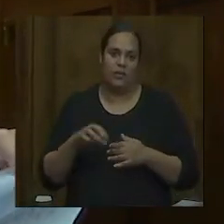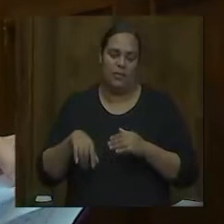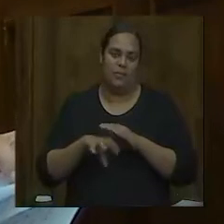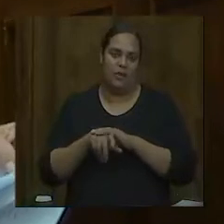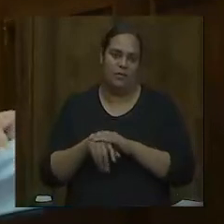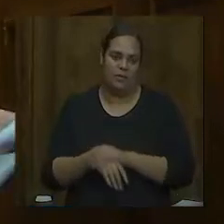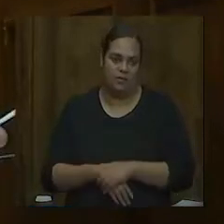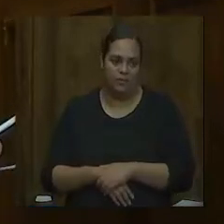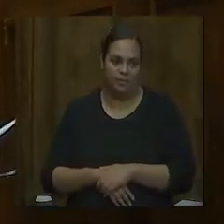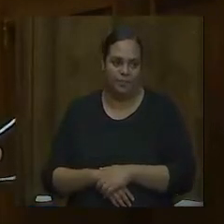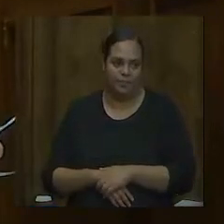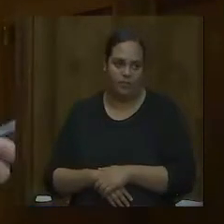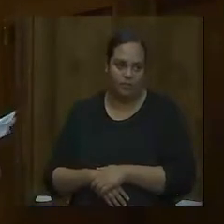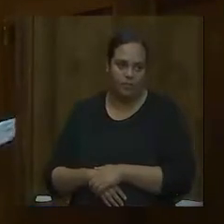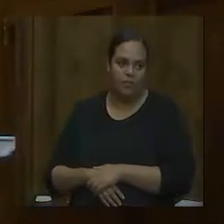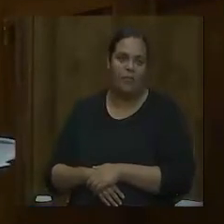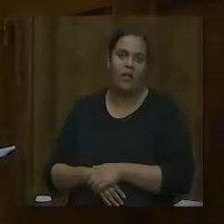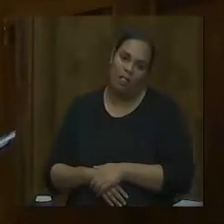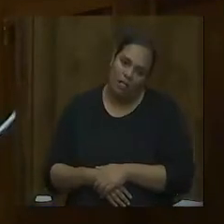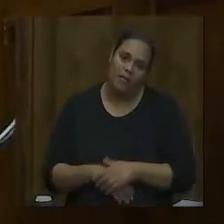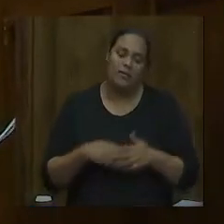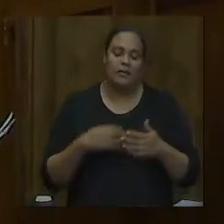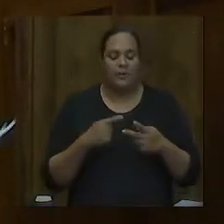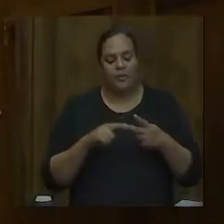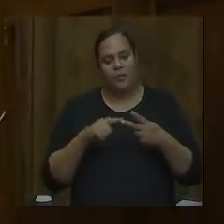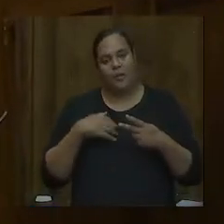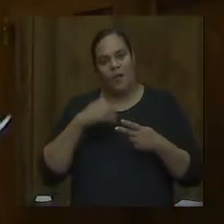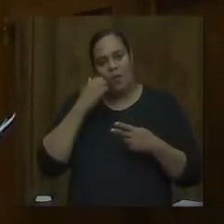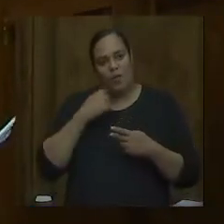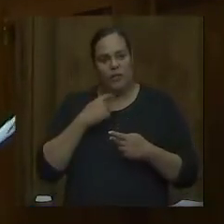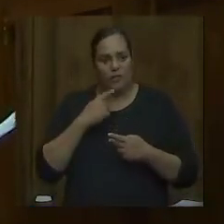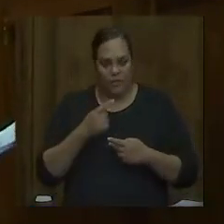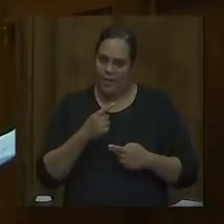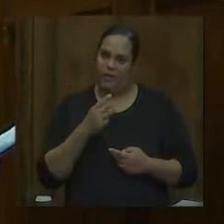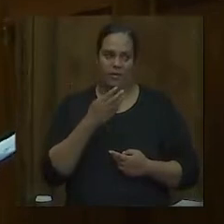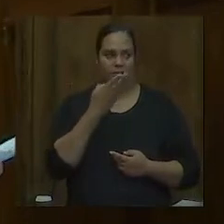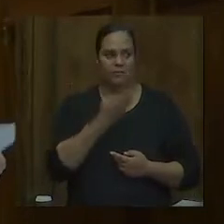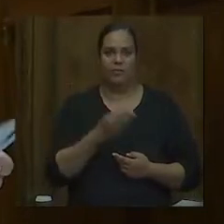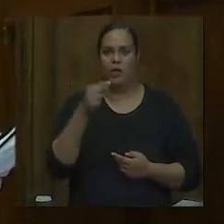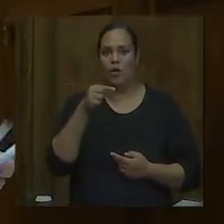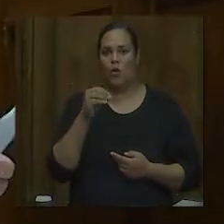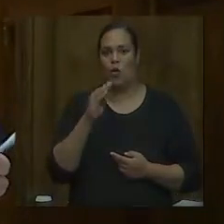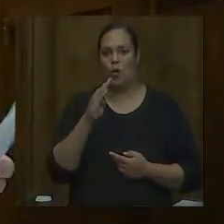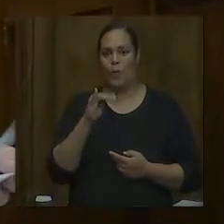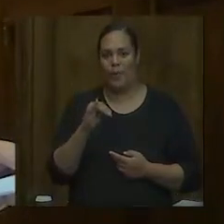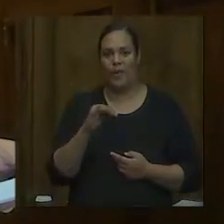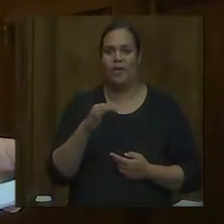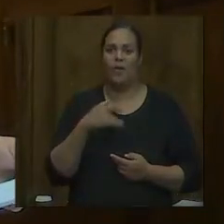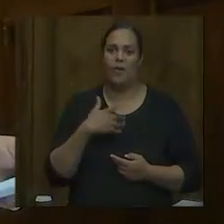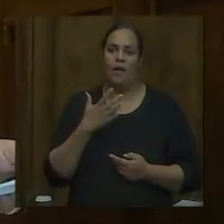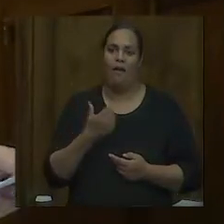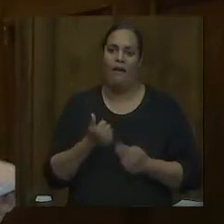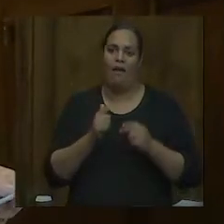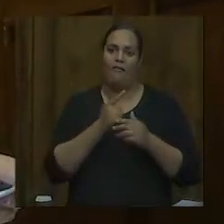provinsie. Dan wil ek noem, agbare Gopi, ons het 'n